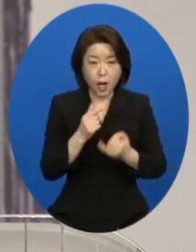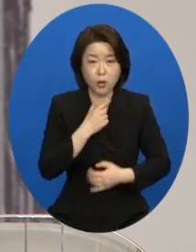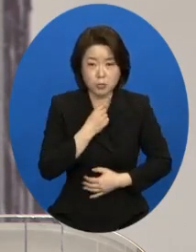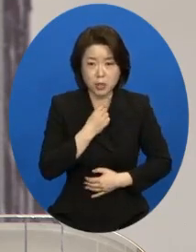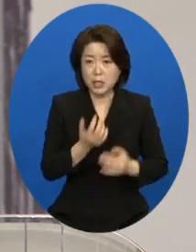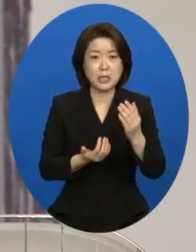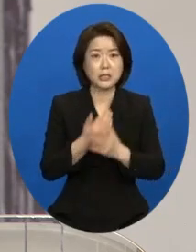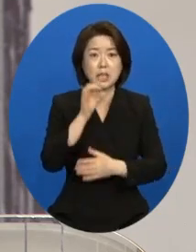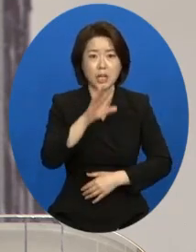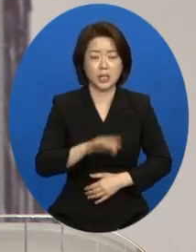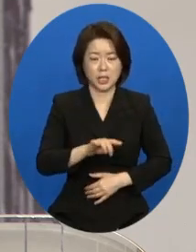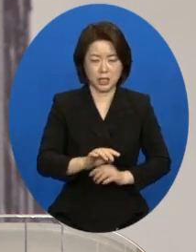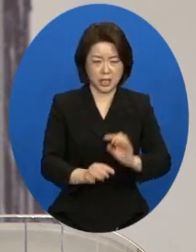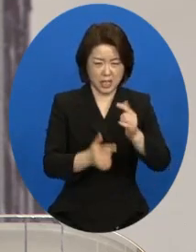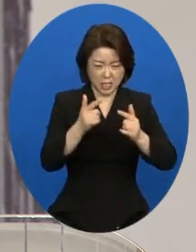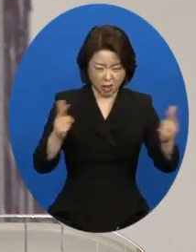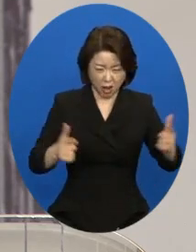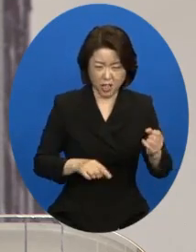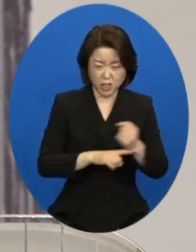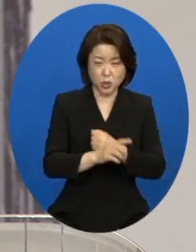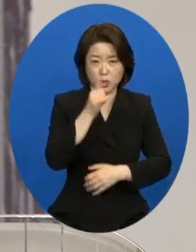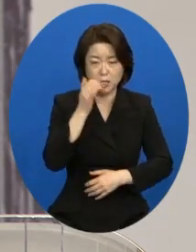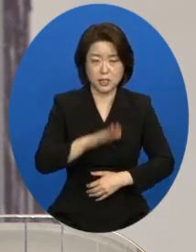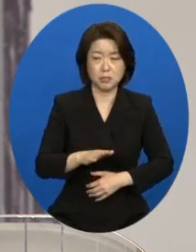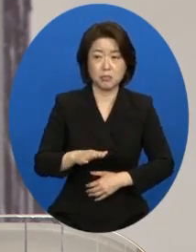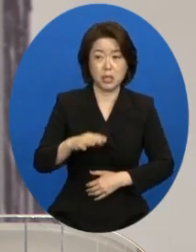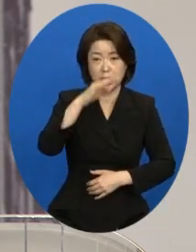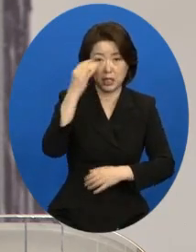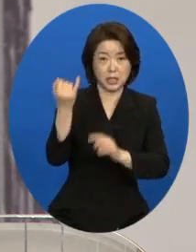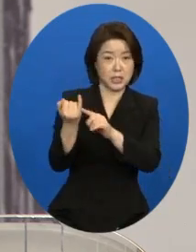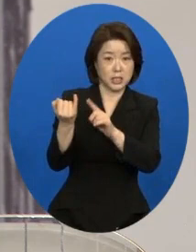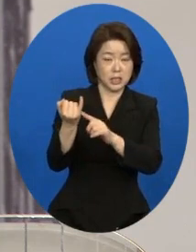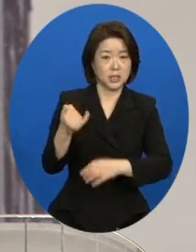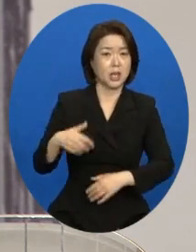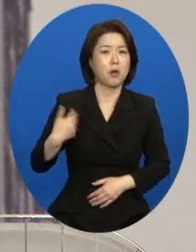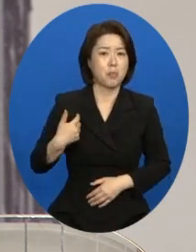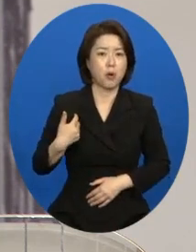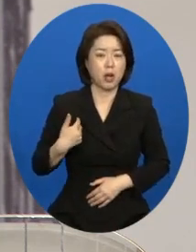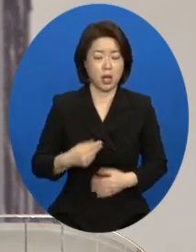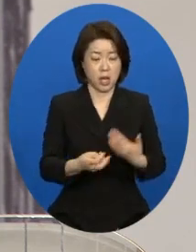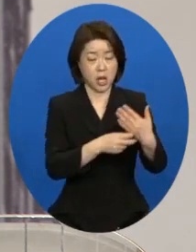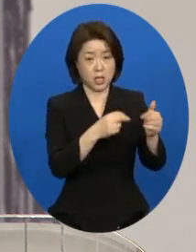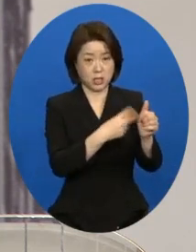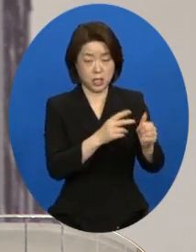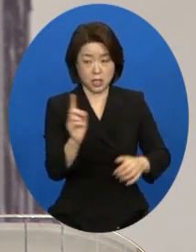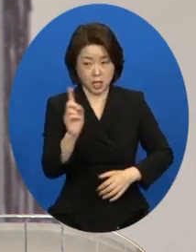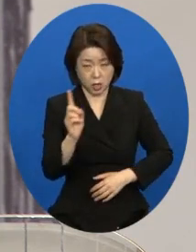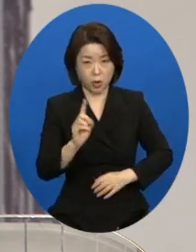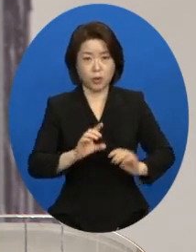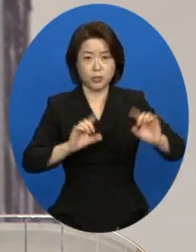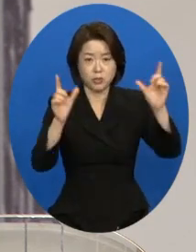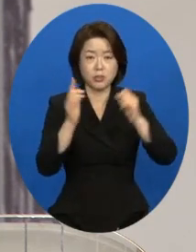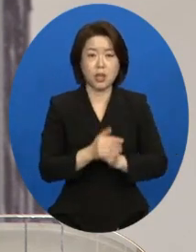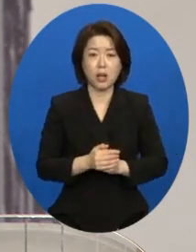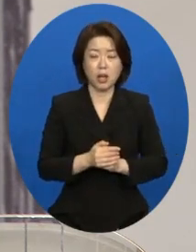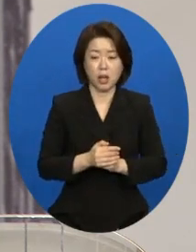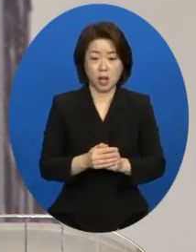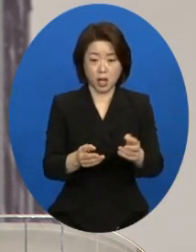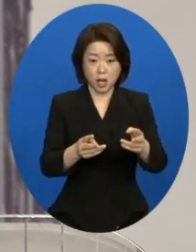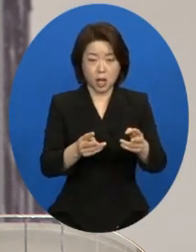그것이 원인이 다양하지만 이분의 경우에는 왜 그런지 모르다가 의사가 어느 날 유산 수술을